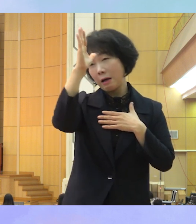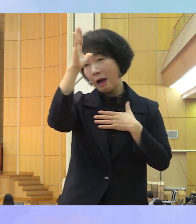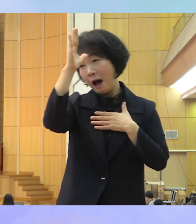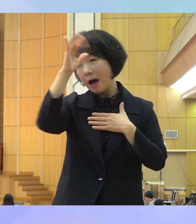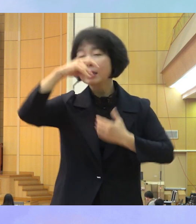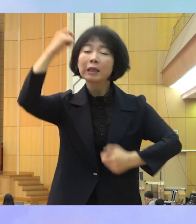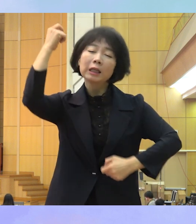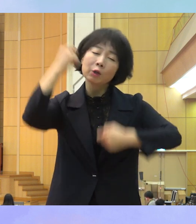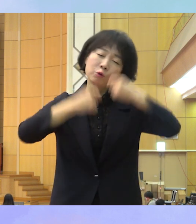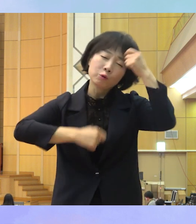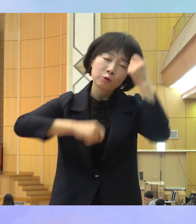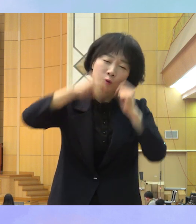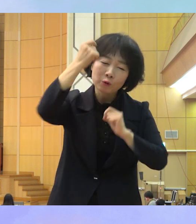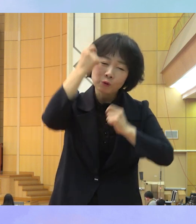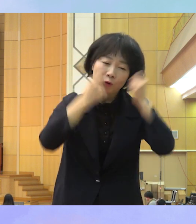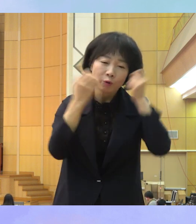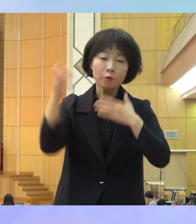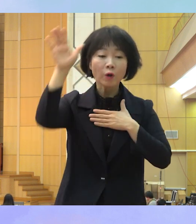울리고 닭이